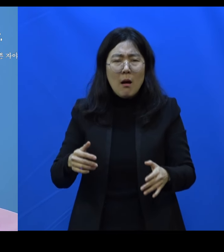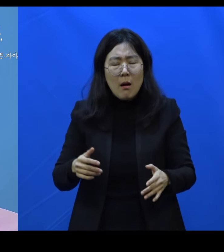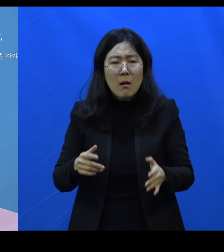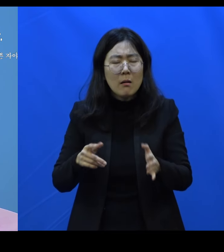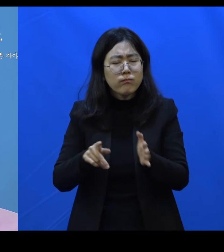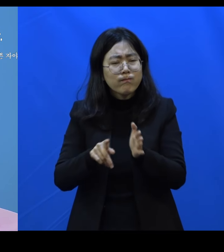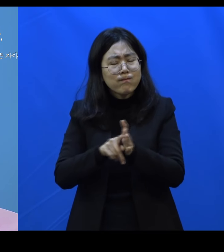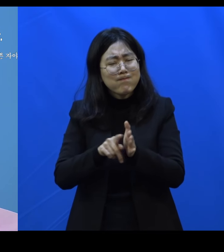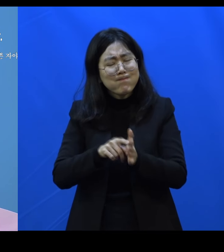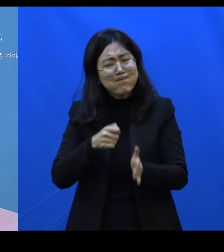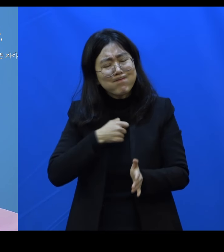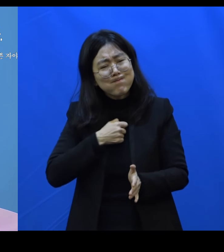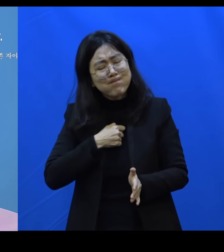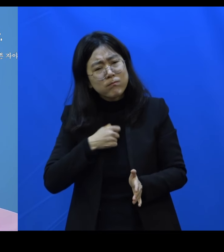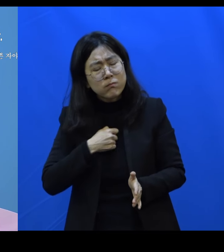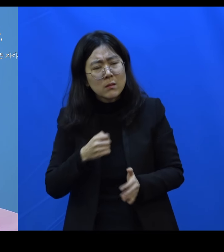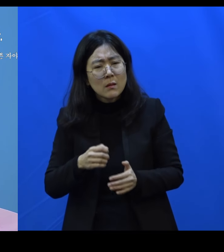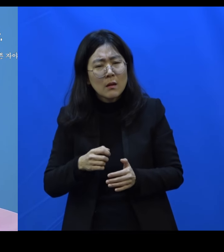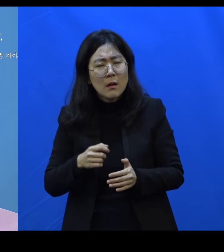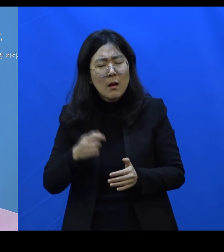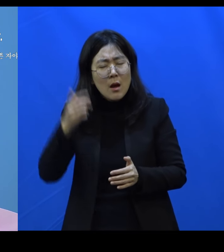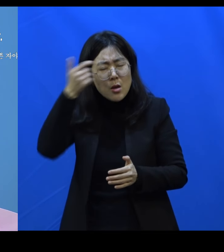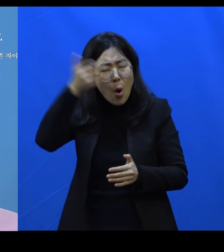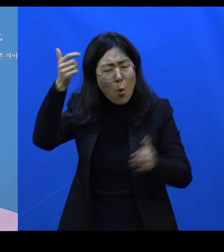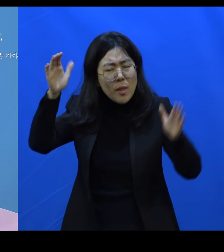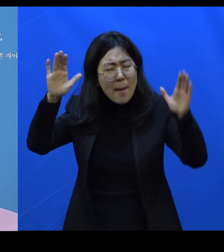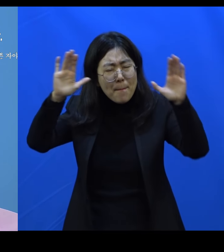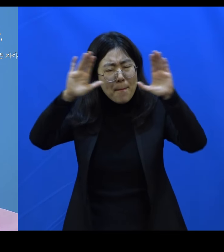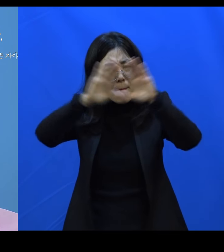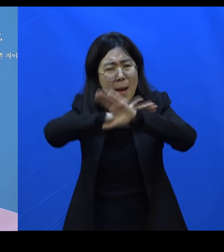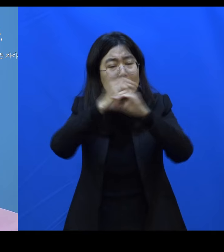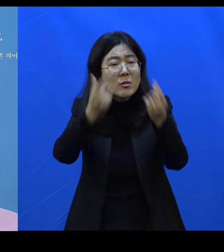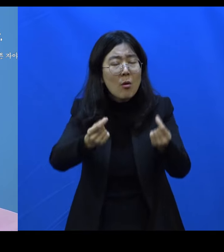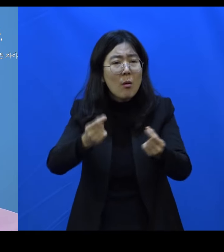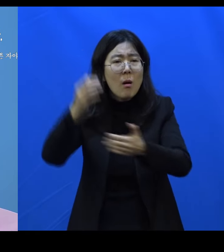영혼의 어두운 밤이라고 표현도 하죠.